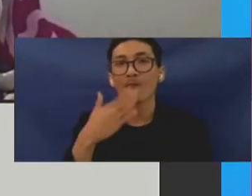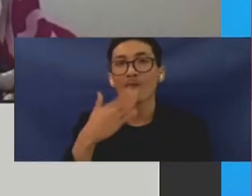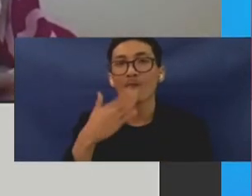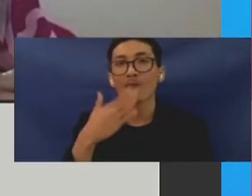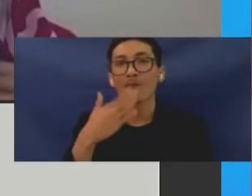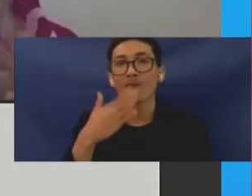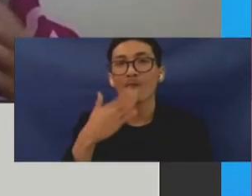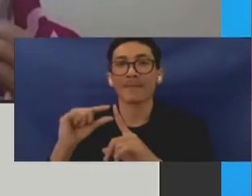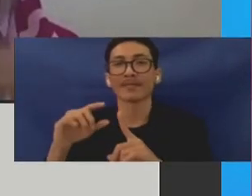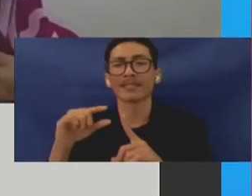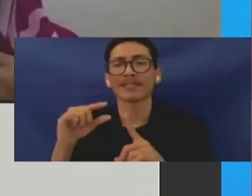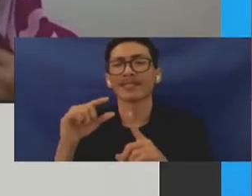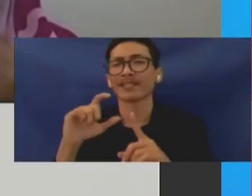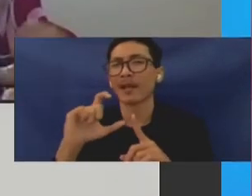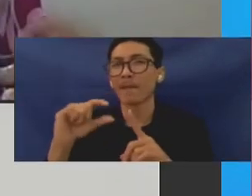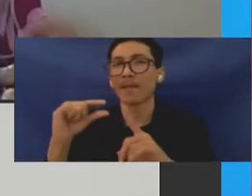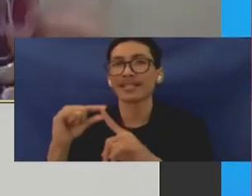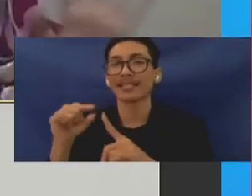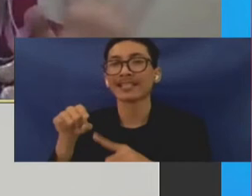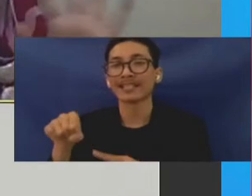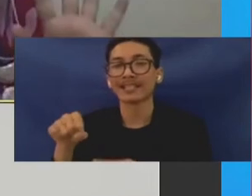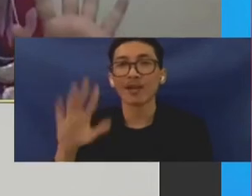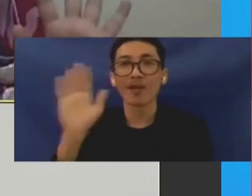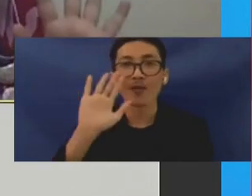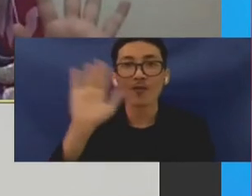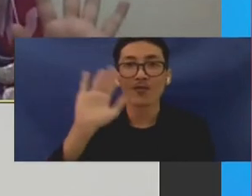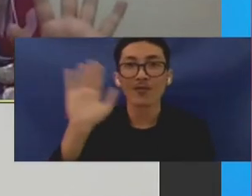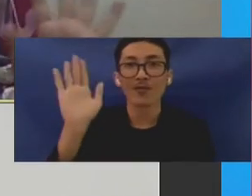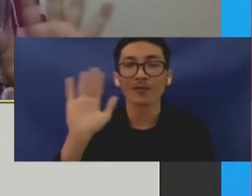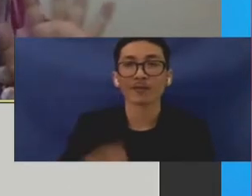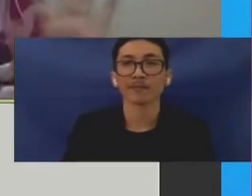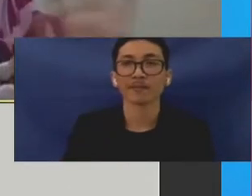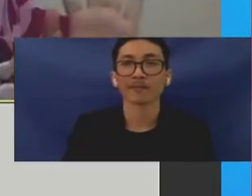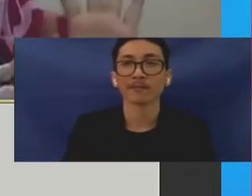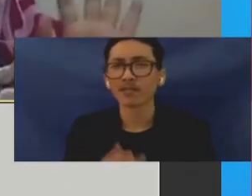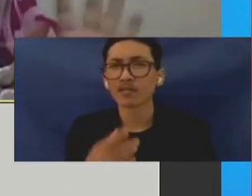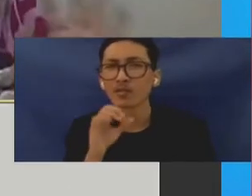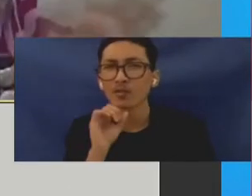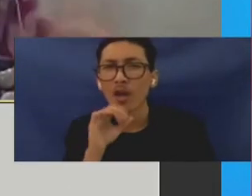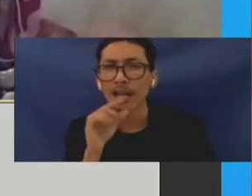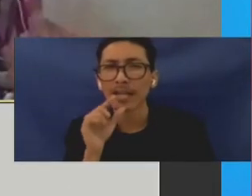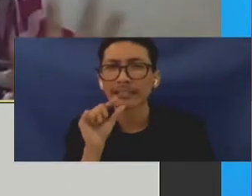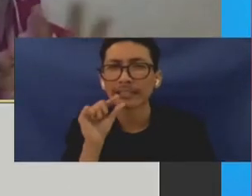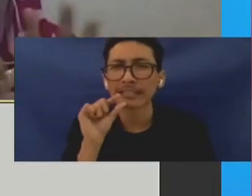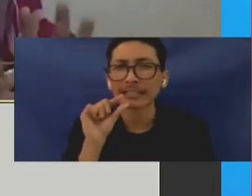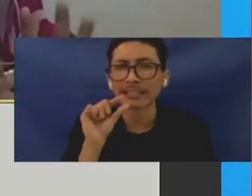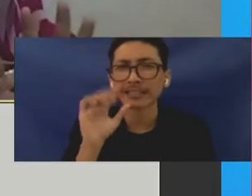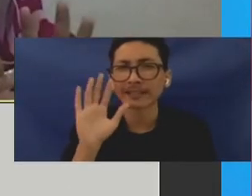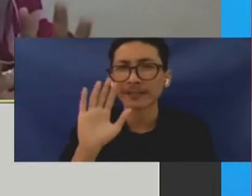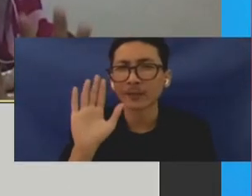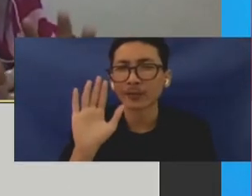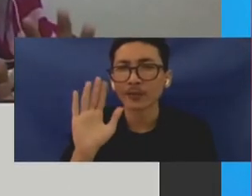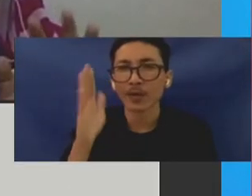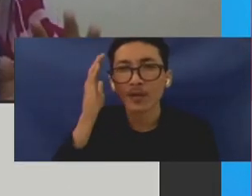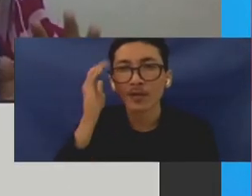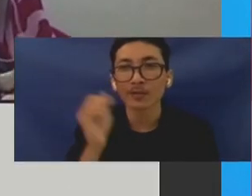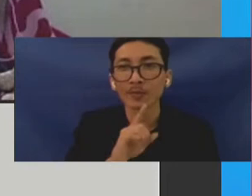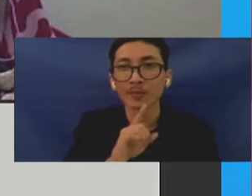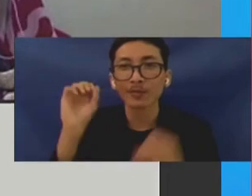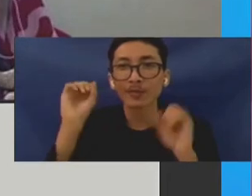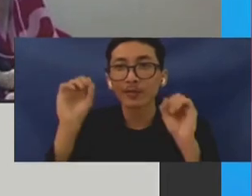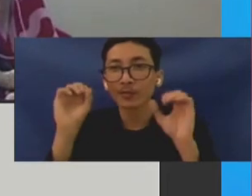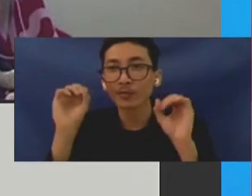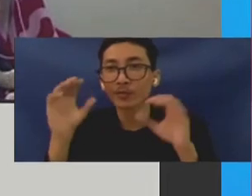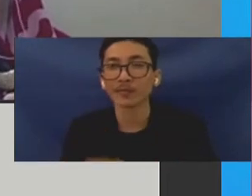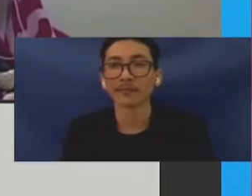Bu, maaf Bu, suaranya agak kecil mungkin. Assalamualaikum. Oh iya, waalaikumsalam Ibu-ibu. Assalamualaikum, selamat pagi semua. Selamat pagi Ibu-ibu.